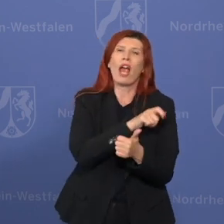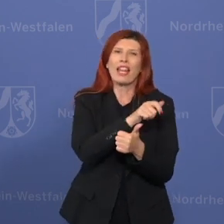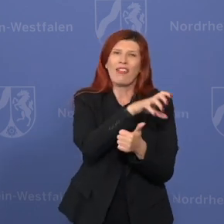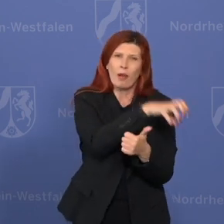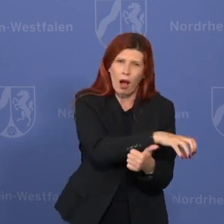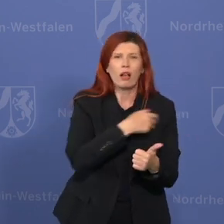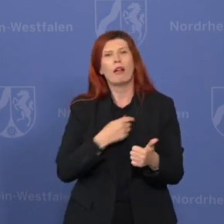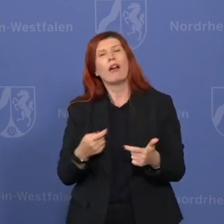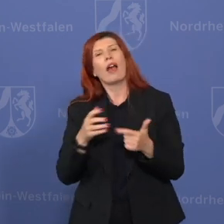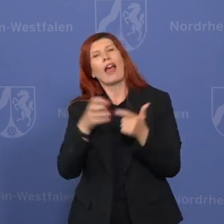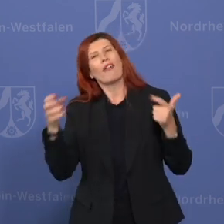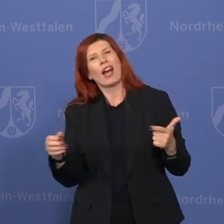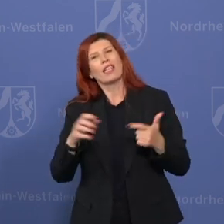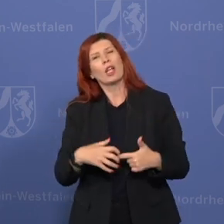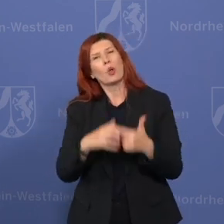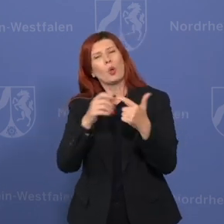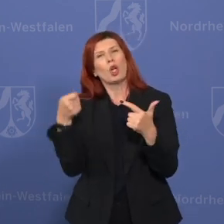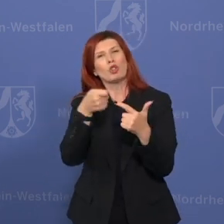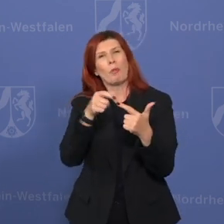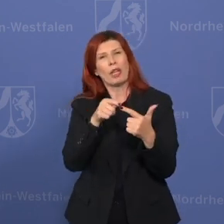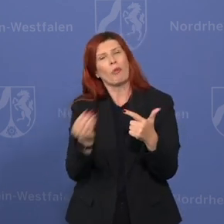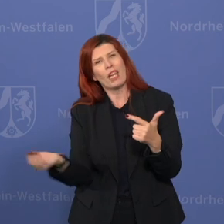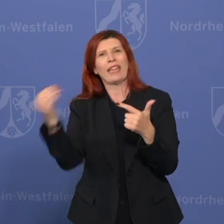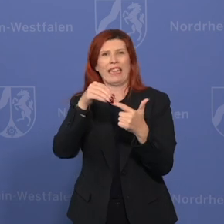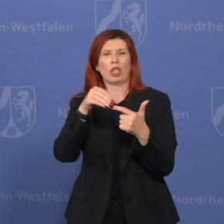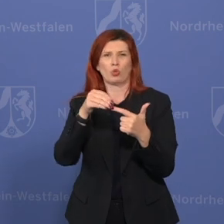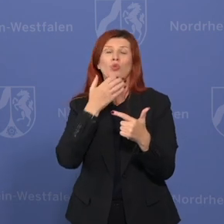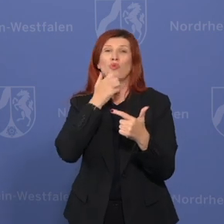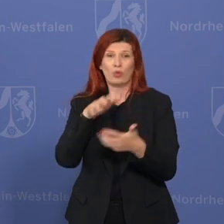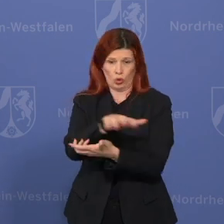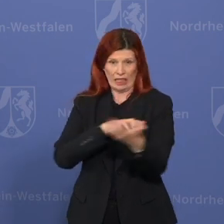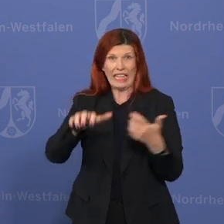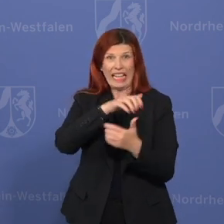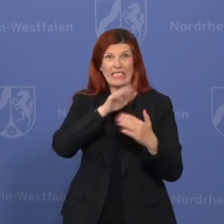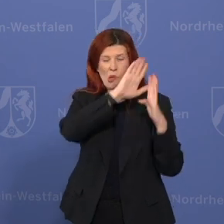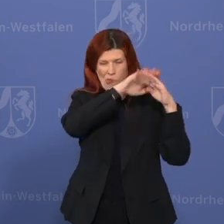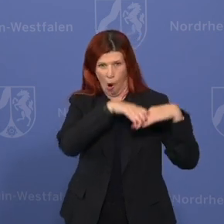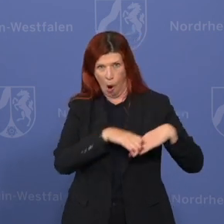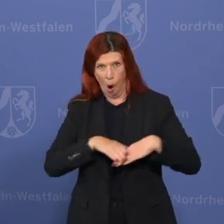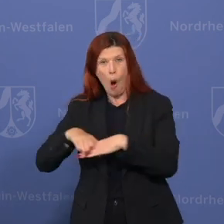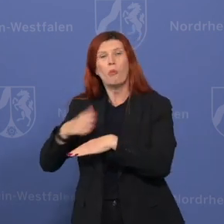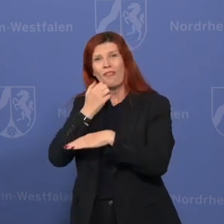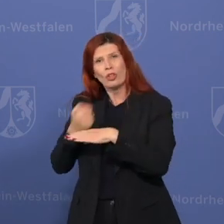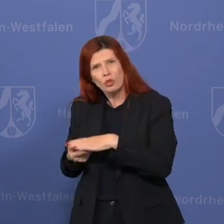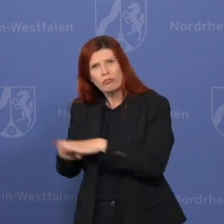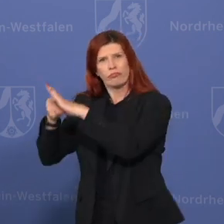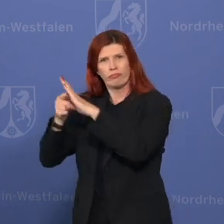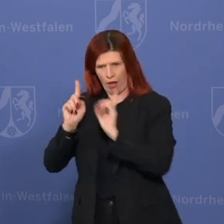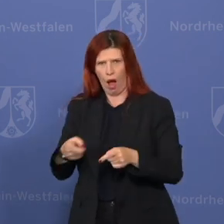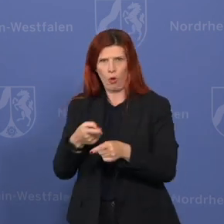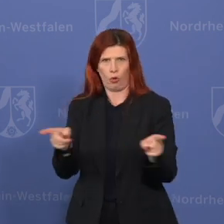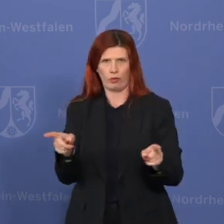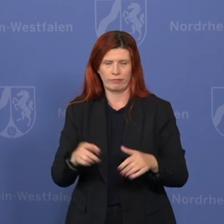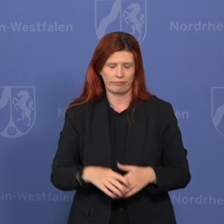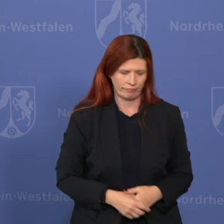erweiterte Gründerstipendium unterstützen, damit sie nach der Krise an der Aufwärtsentwicklung teilhaben können. Meine sehr